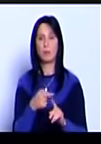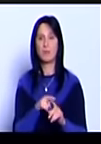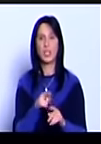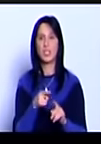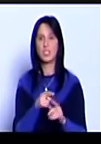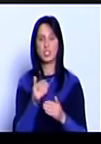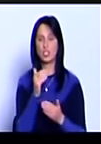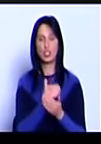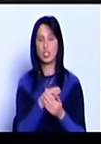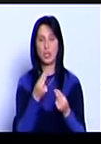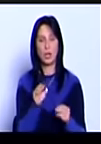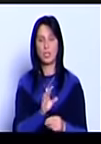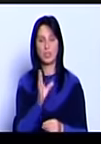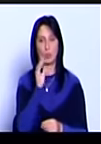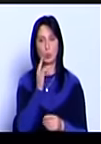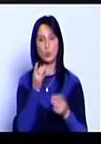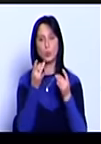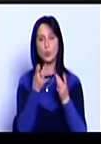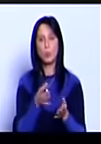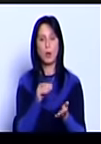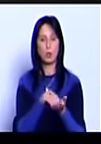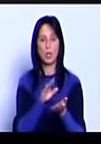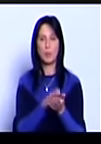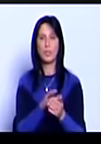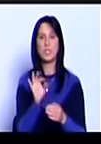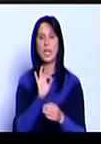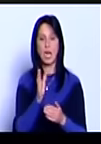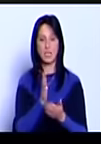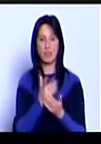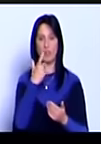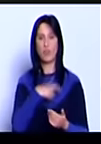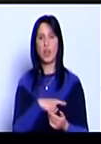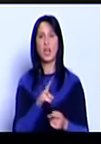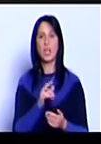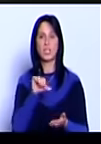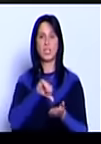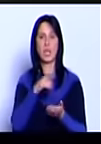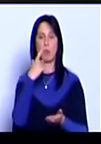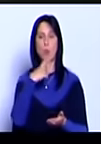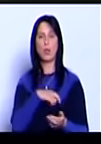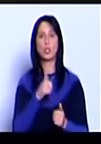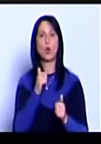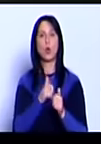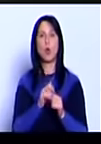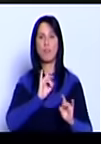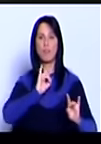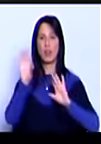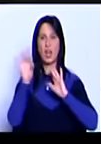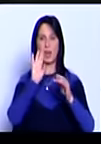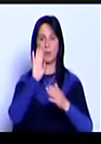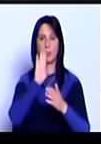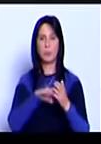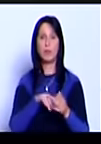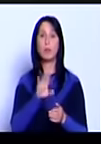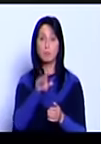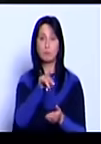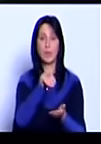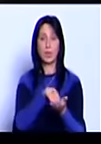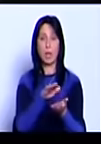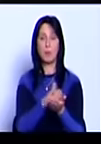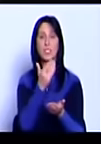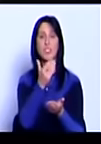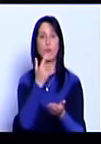ისეთ შედეგს არ იძლევა, როცა უბრალოდ აფიქსირებ იმას, რაც ხარ, რასაც წარმოადგენ, ყოველგვარი აპლომბების გარეშე და გარეშე